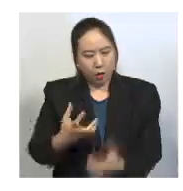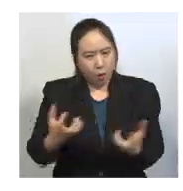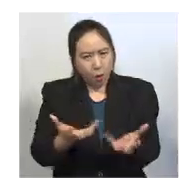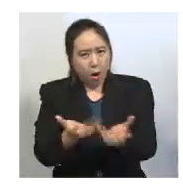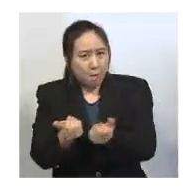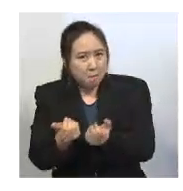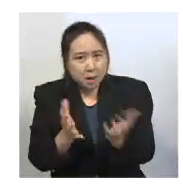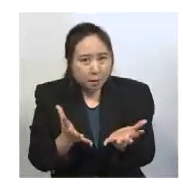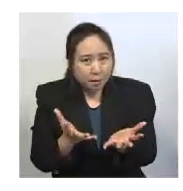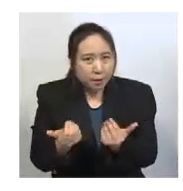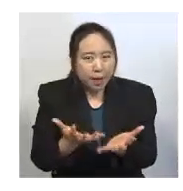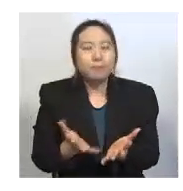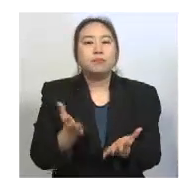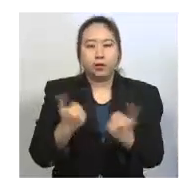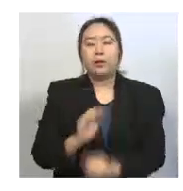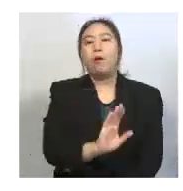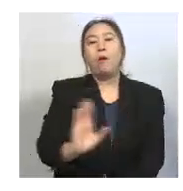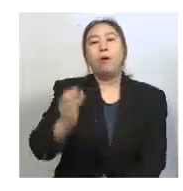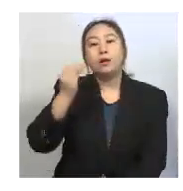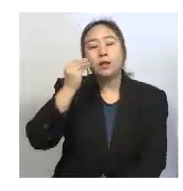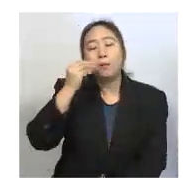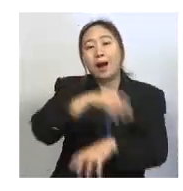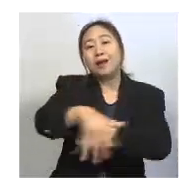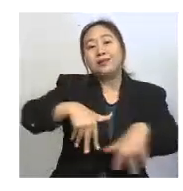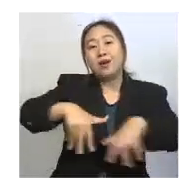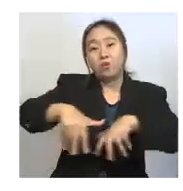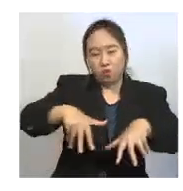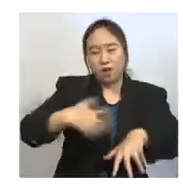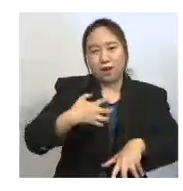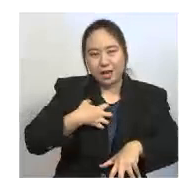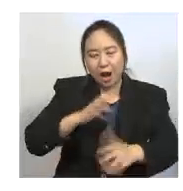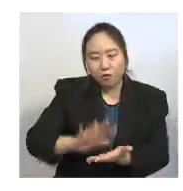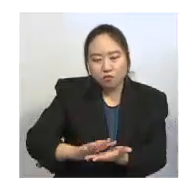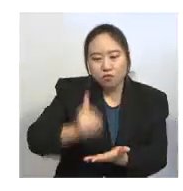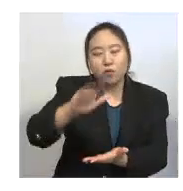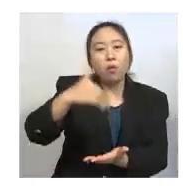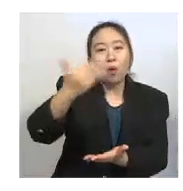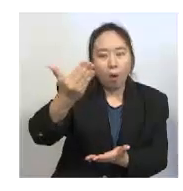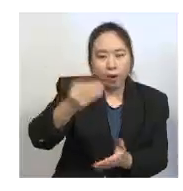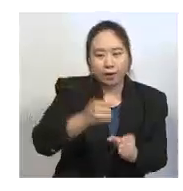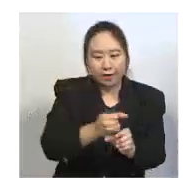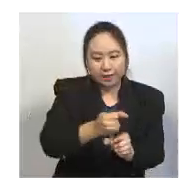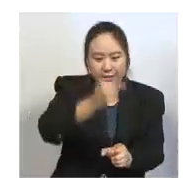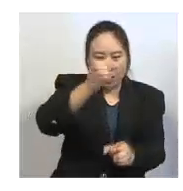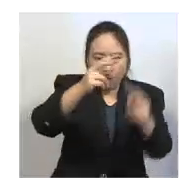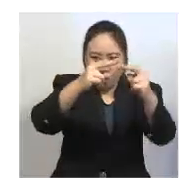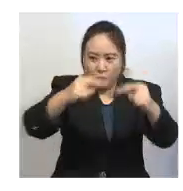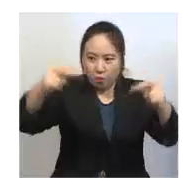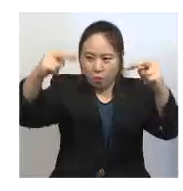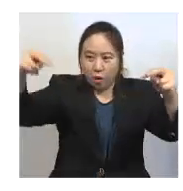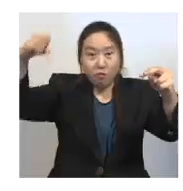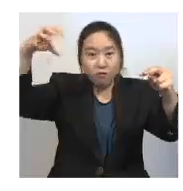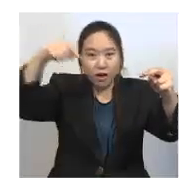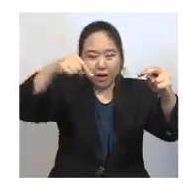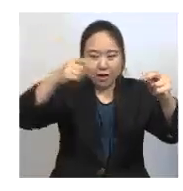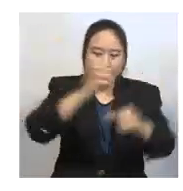แต่ว่าจริงๆแล้วค่ะเพื่อความปลอดภัยของชาวบ้านค่ะก็อยากให้มีการฟื้นฟูในพื้นที่ก่อนไม่ว่าจะเป็นเสาไฟที่ล้มนะคะรวมถึงคลองส่งน้ำ